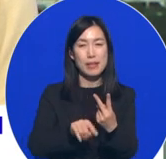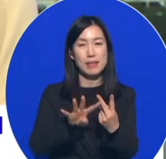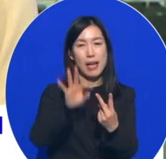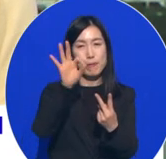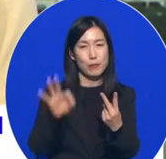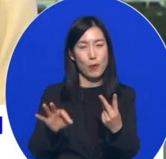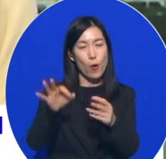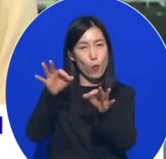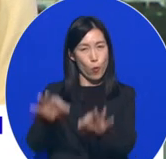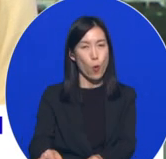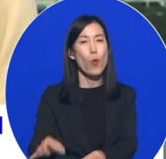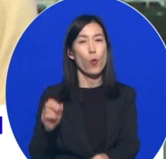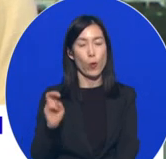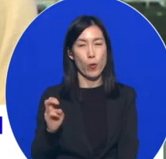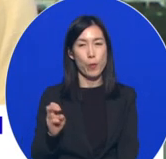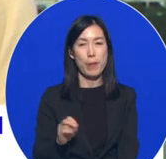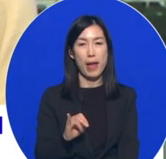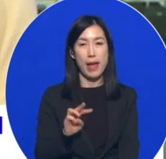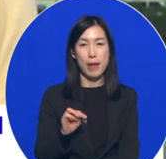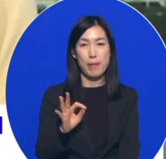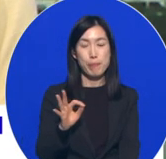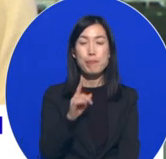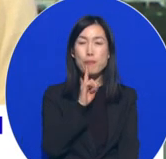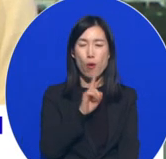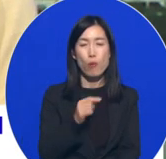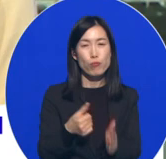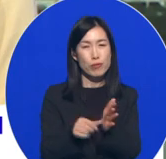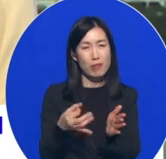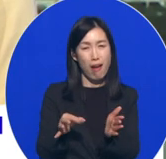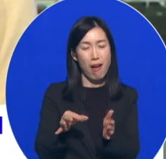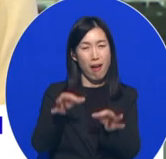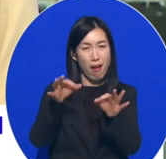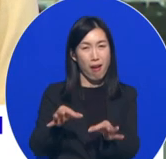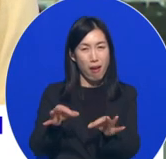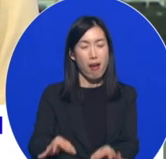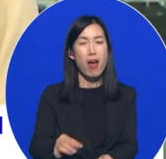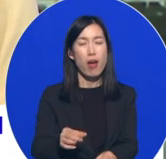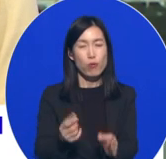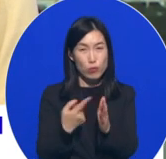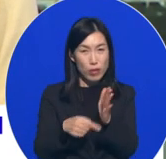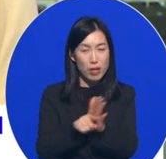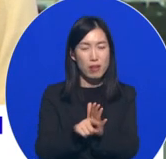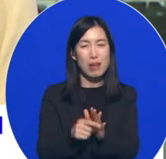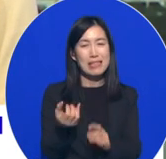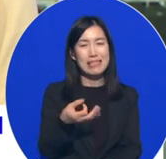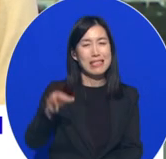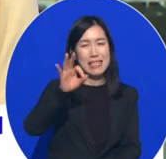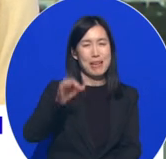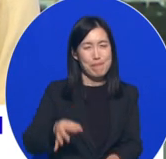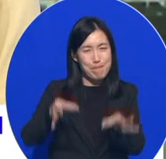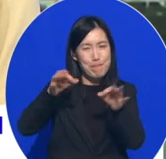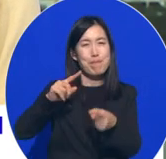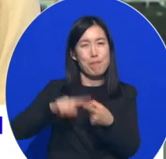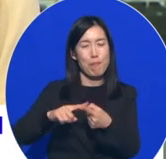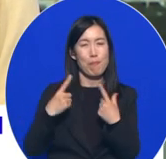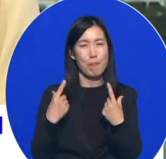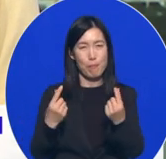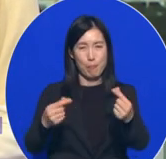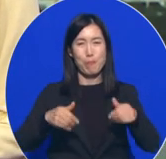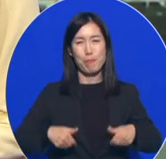정도로 내다봤는데 IMF 다만 물가 안정을 위해선 고급 기조의 유지가 중요하다고 강조했습니다